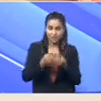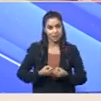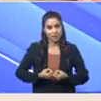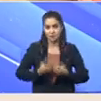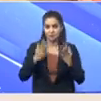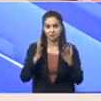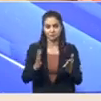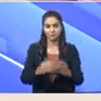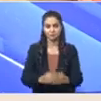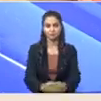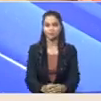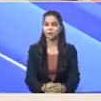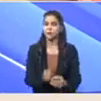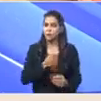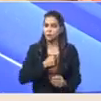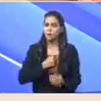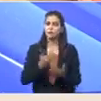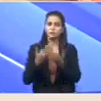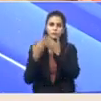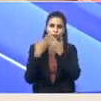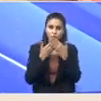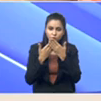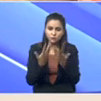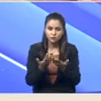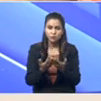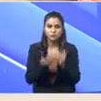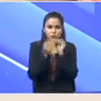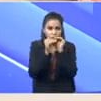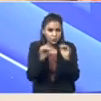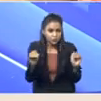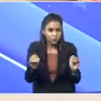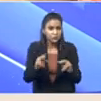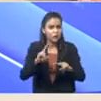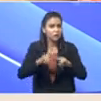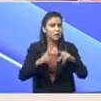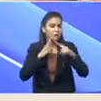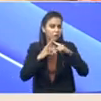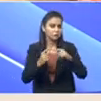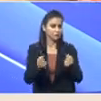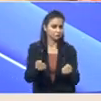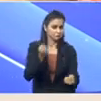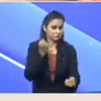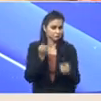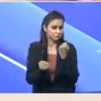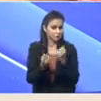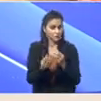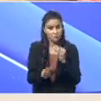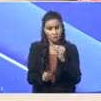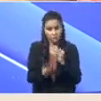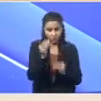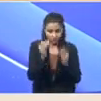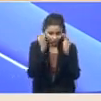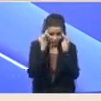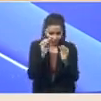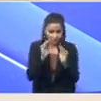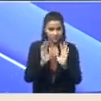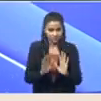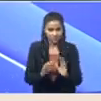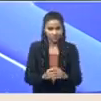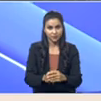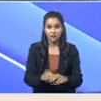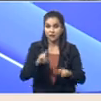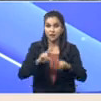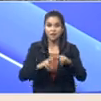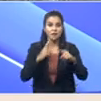है कि हमारे स्कूल्स बच्चों की फिटनेस पर अब और ज्यादा ध्यान दे रहे हैं।